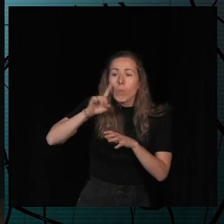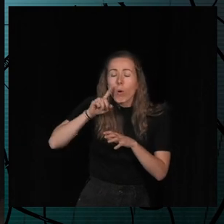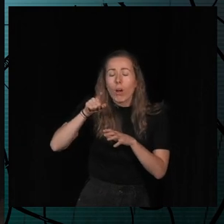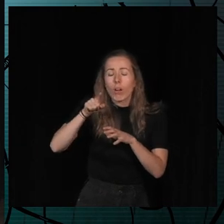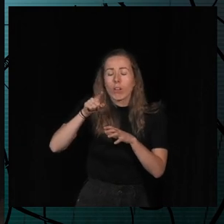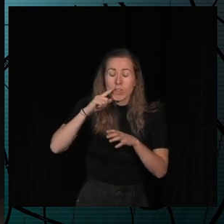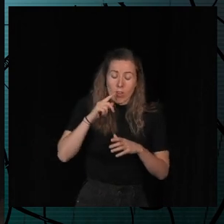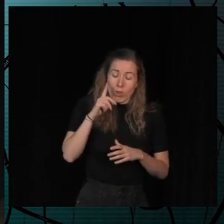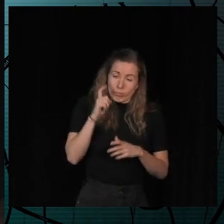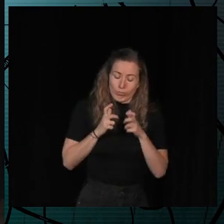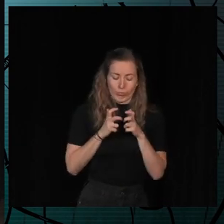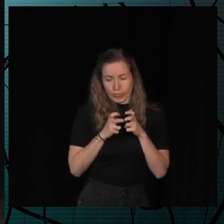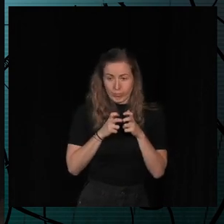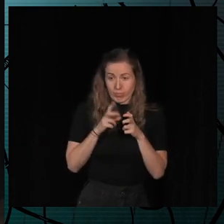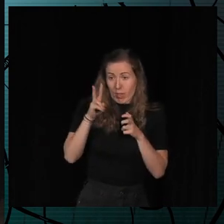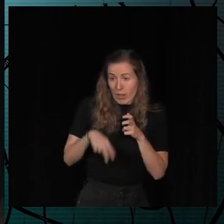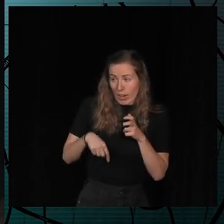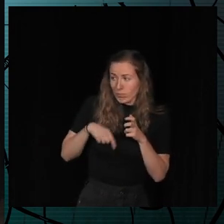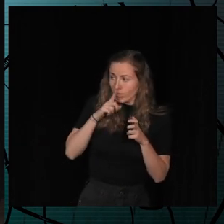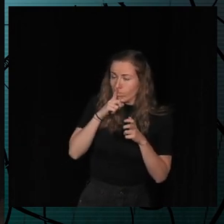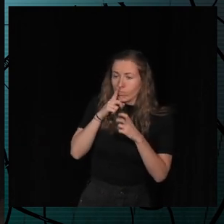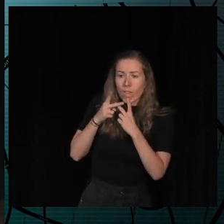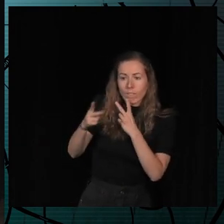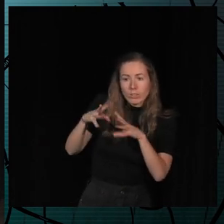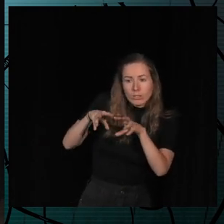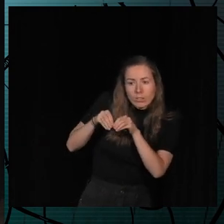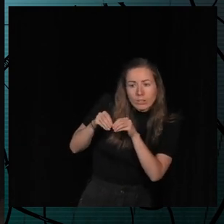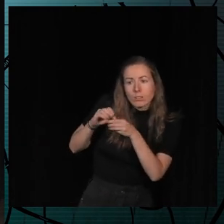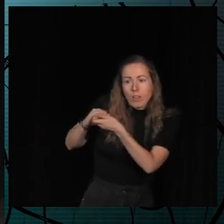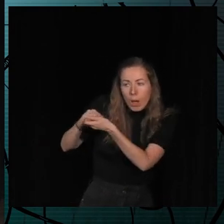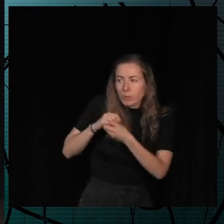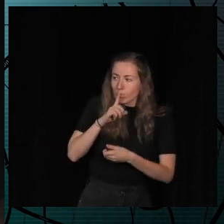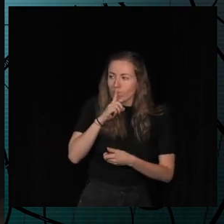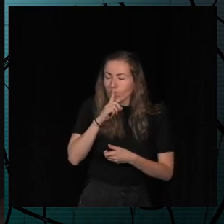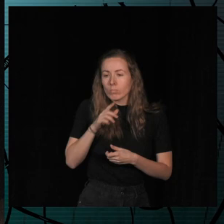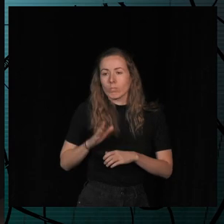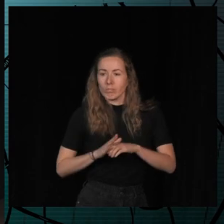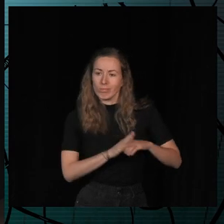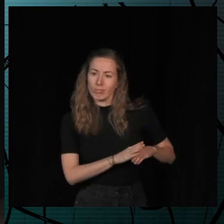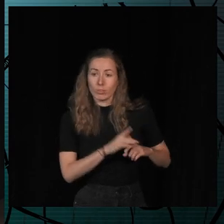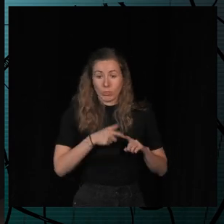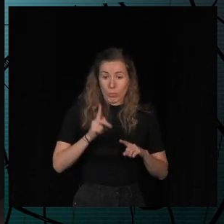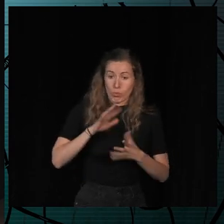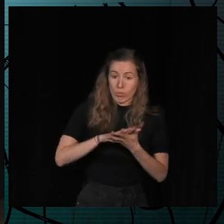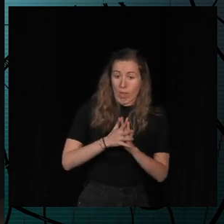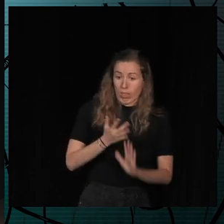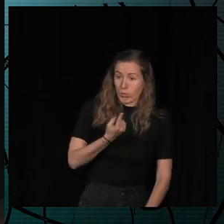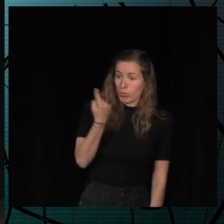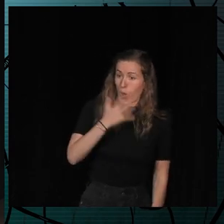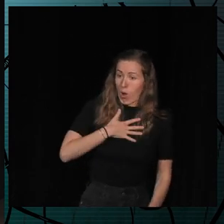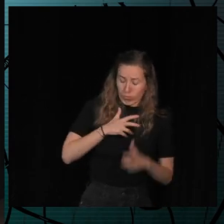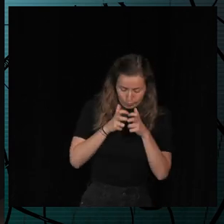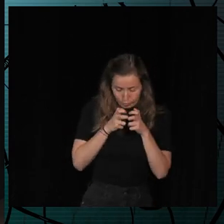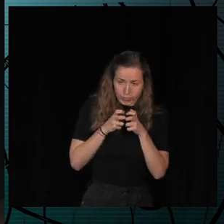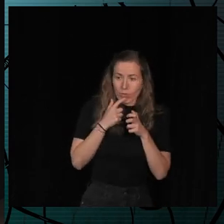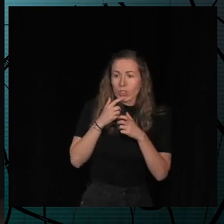vidéo on ne l'évoque pas spécialement à notre entourage donc il y a beaucoup de pratiques plutôt très individuelles qui et on va pas en parler